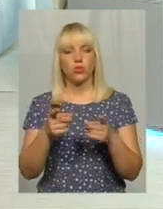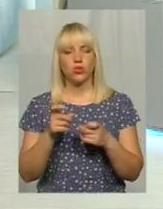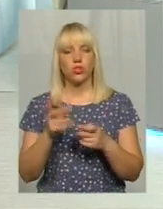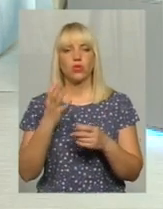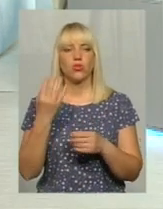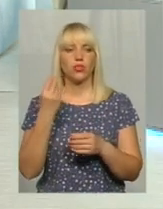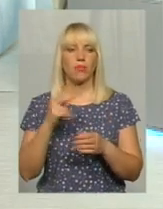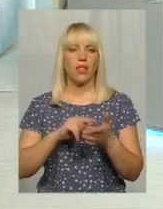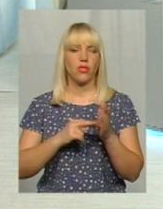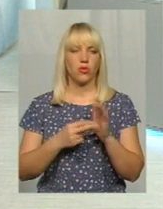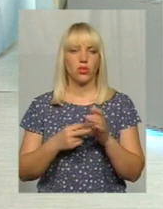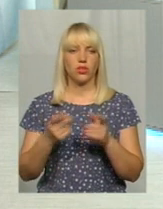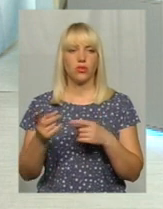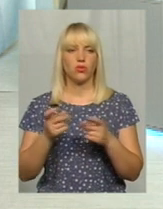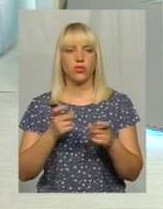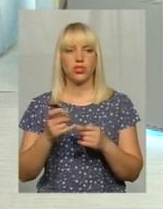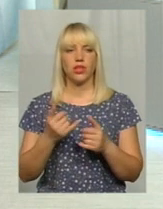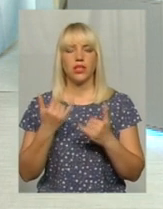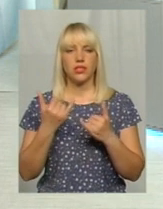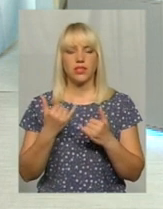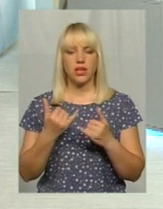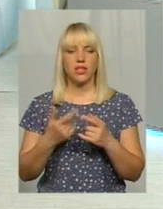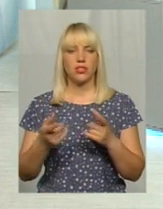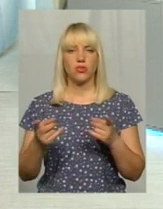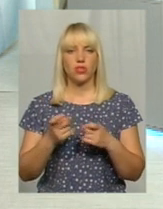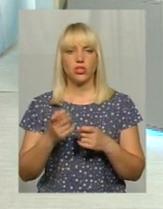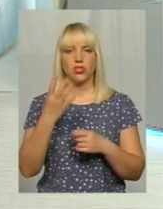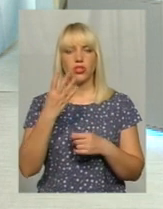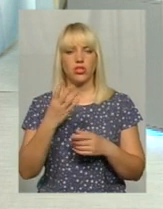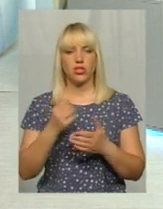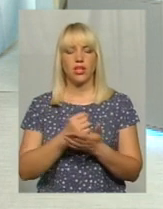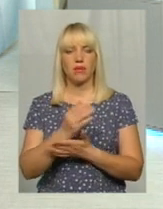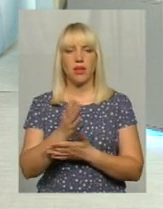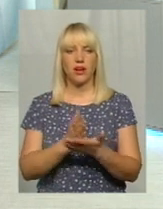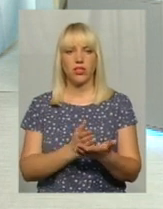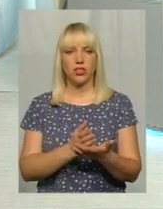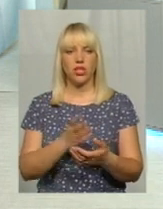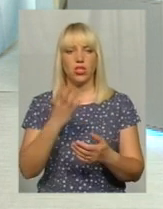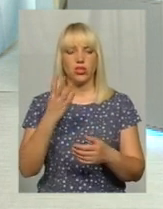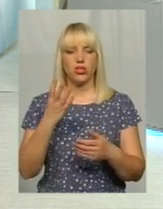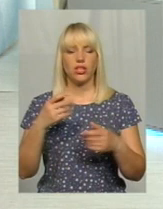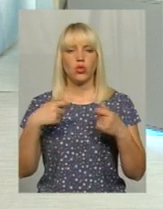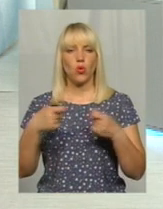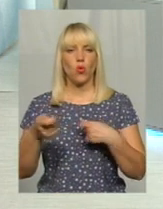ще плануєте найближчим часом? Наразі до проєкту вже долучилися 4 мережі торгових